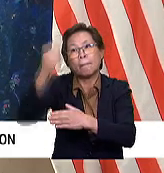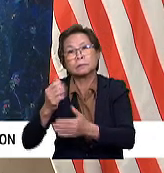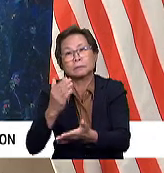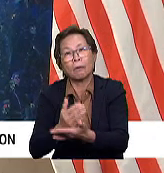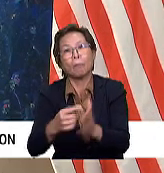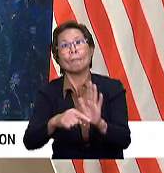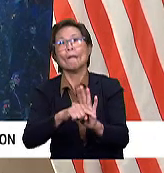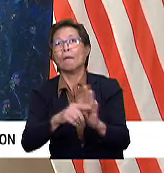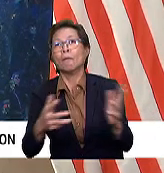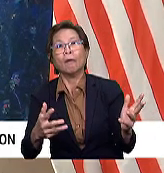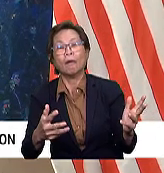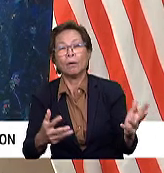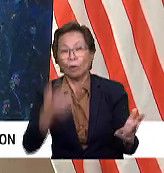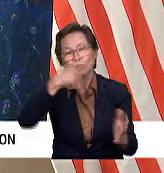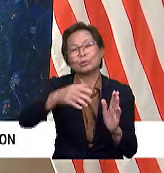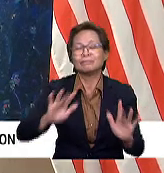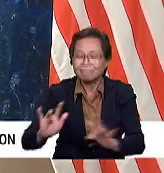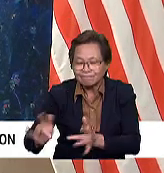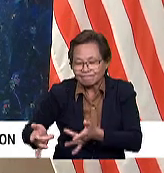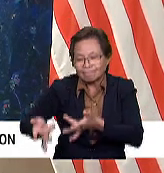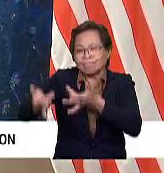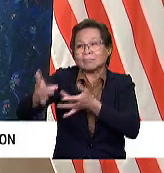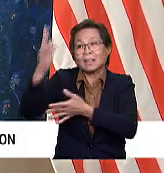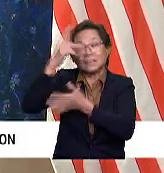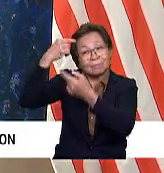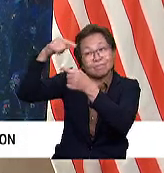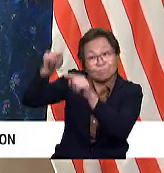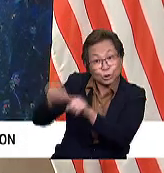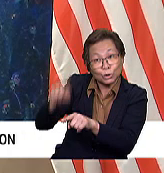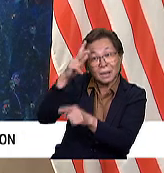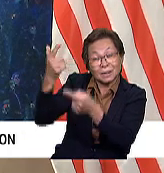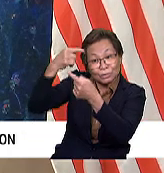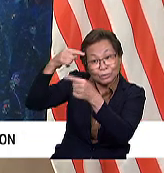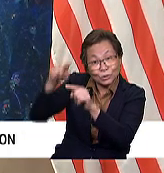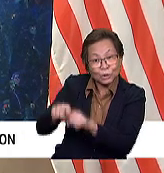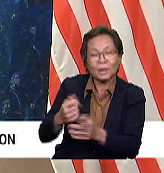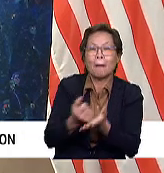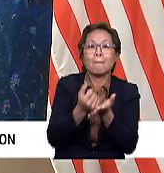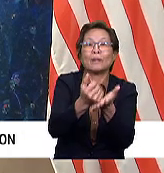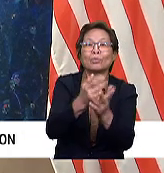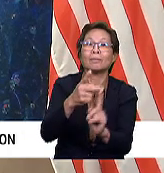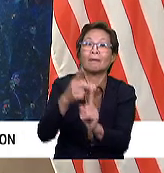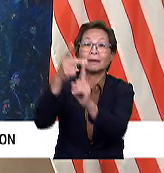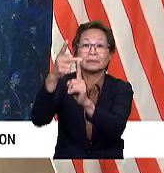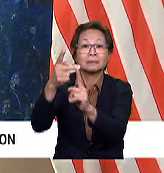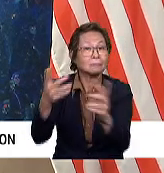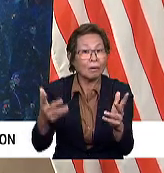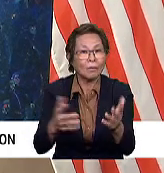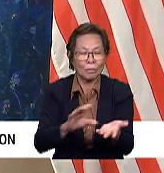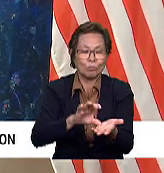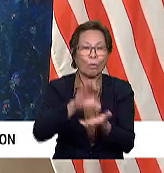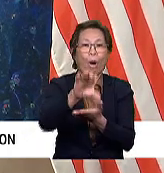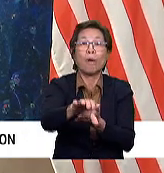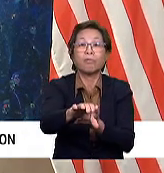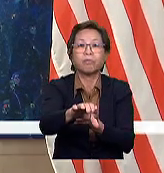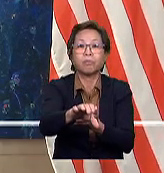dan bagi mengurangkan beban mereka kerajaan bersujud memberi bantuan khas secara one